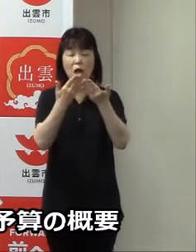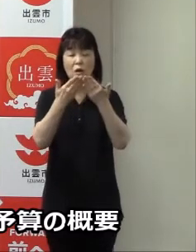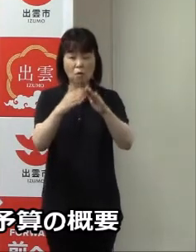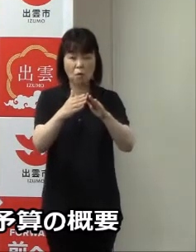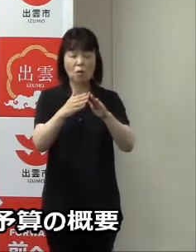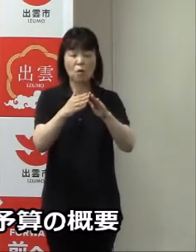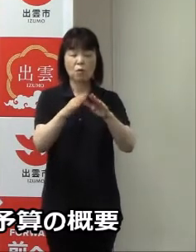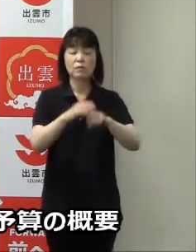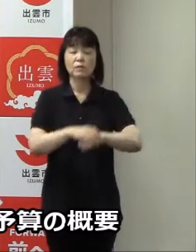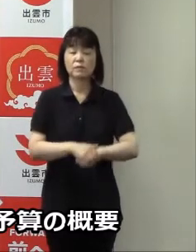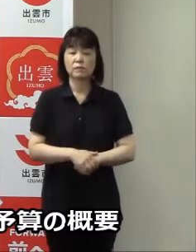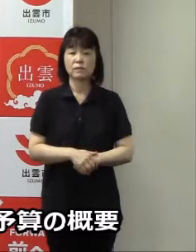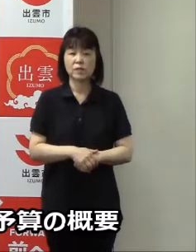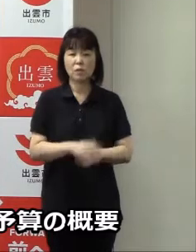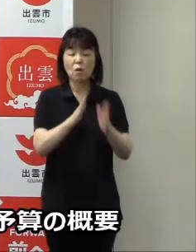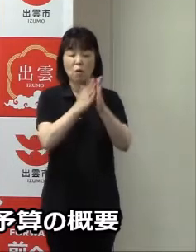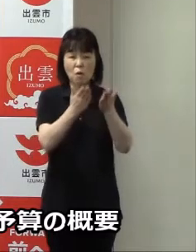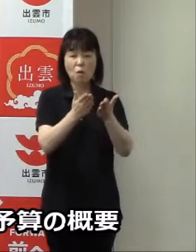ずれも、